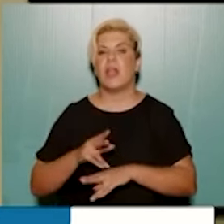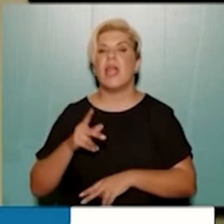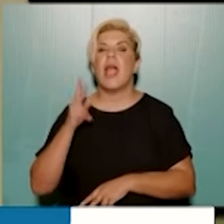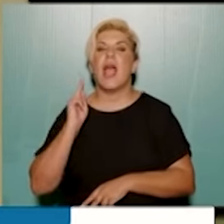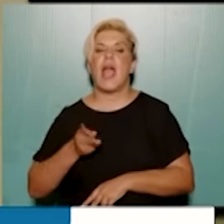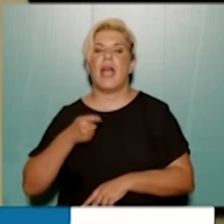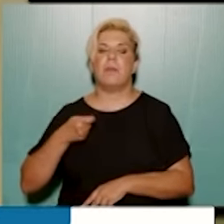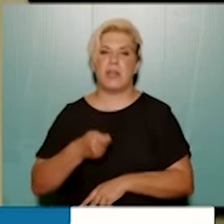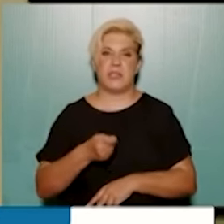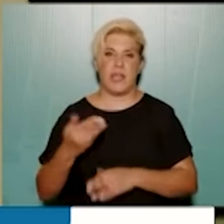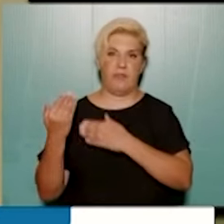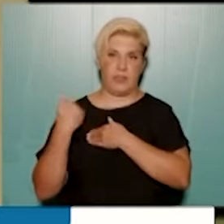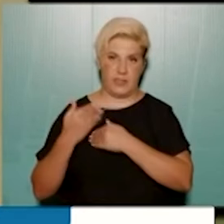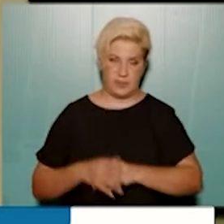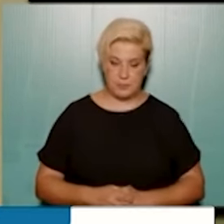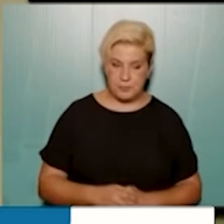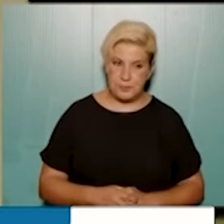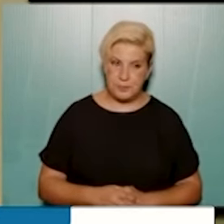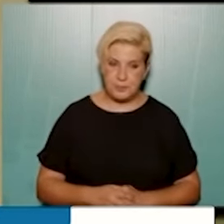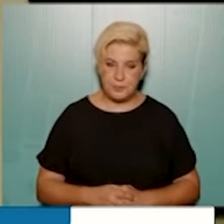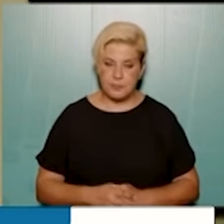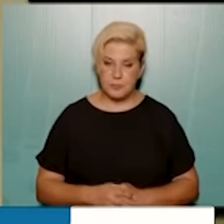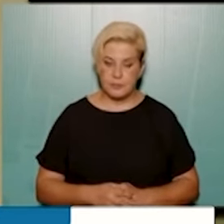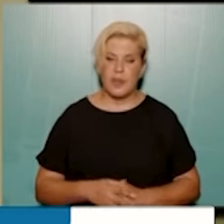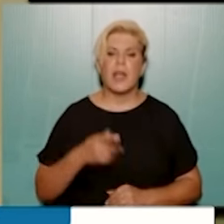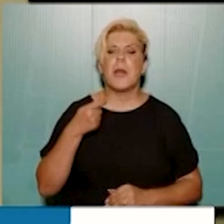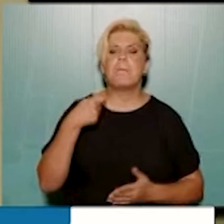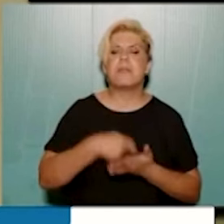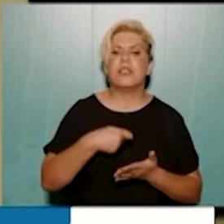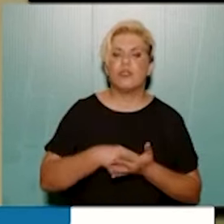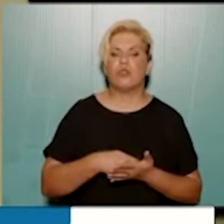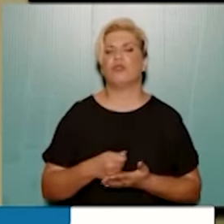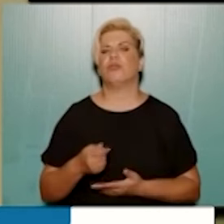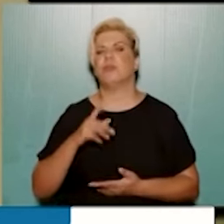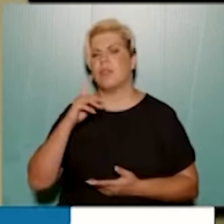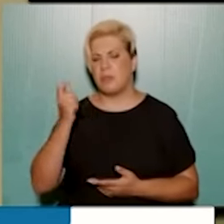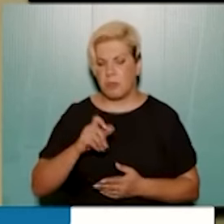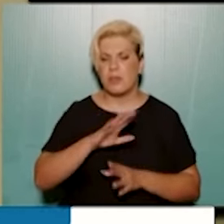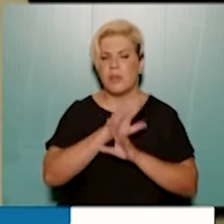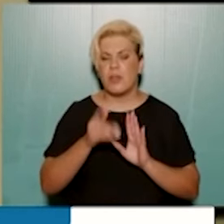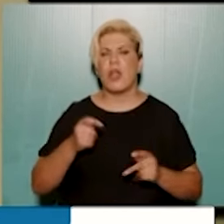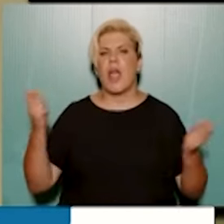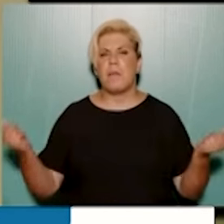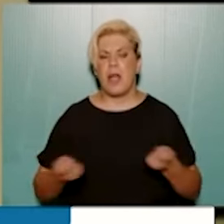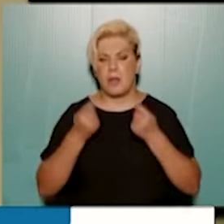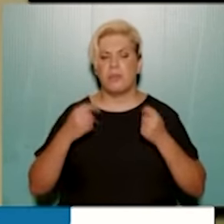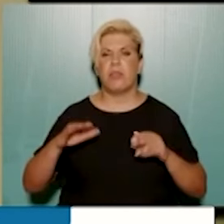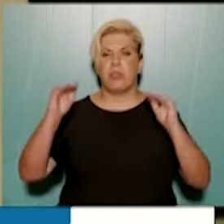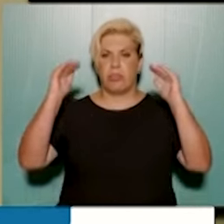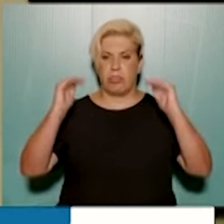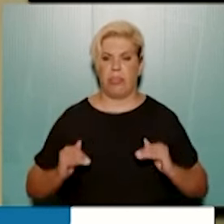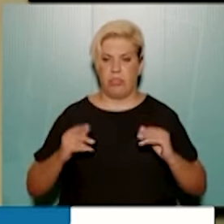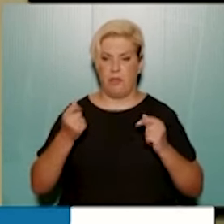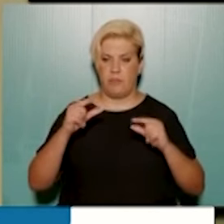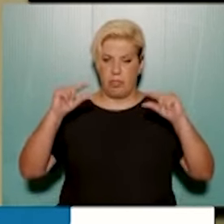της. Την ίδια ώρα, με τους μισθούς και τα εισοδήματα της πλειοψηφίας των εργαζομένων και των επαγγελματιών καθυλωμένα εδώ και